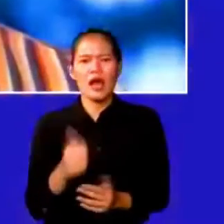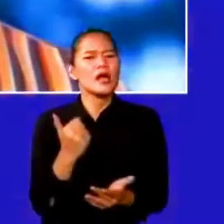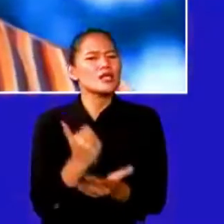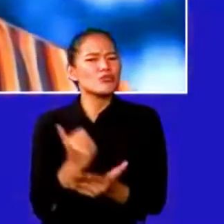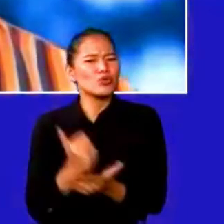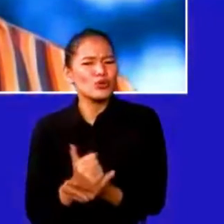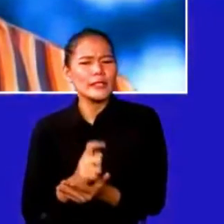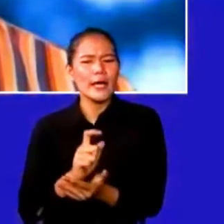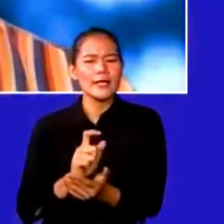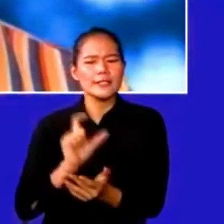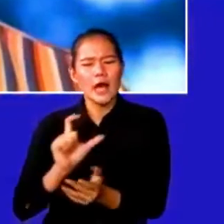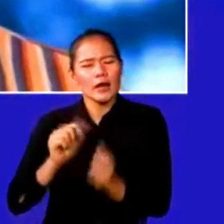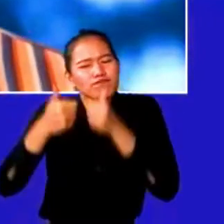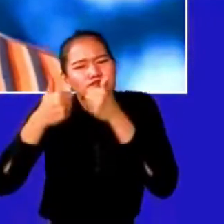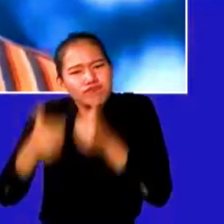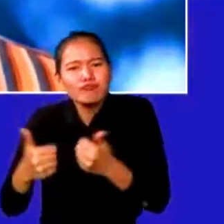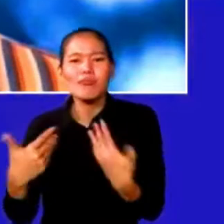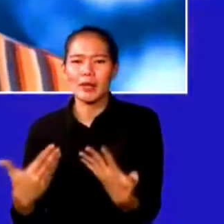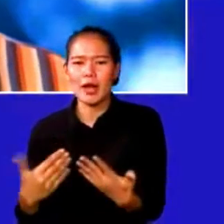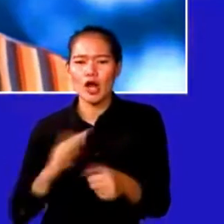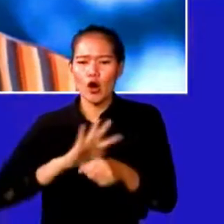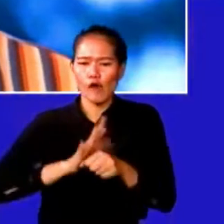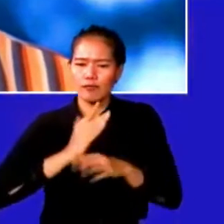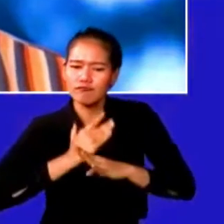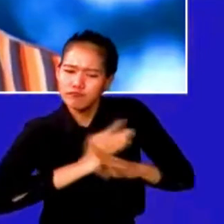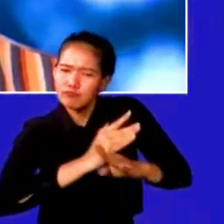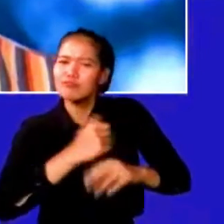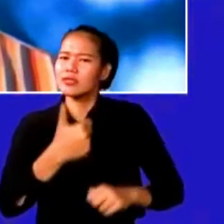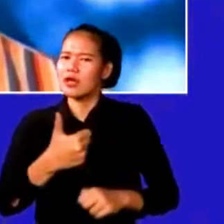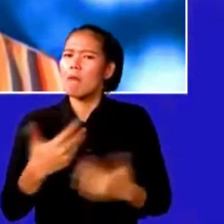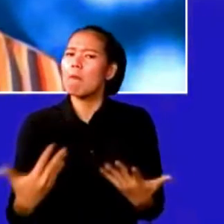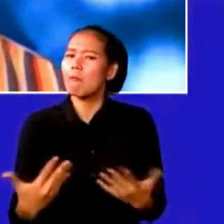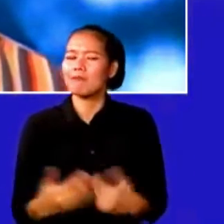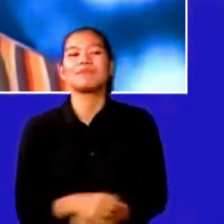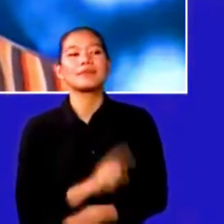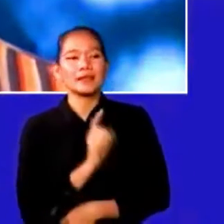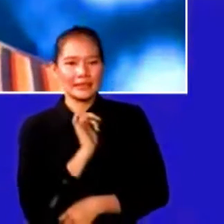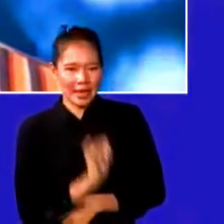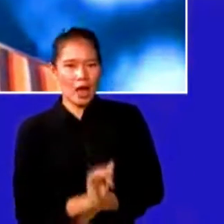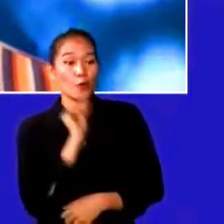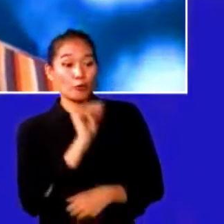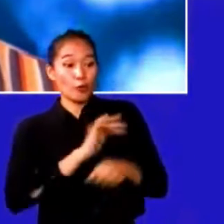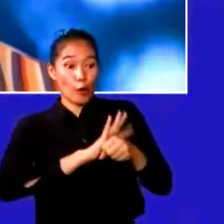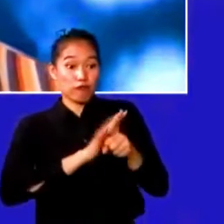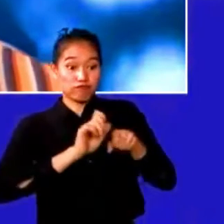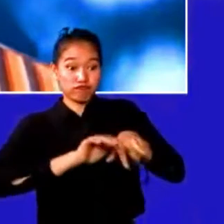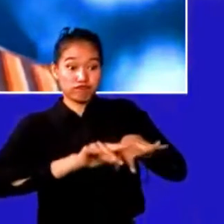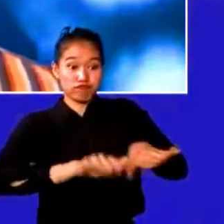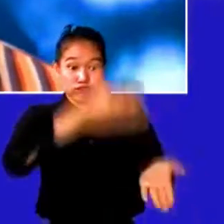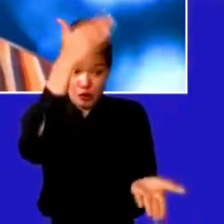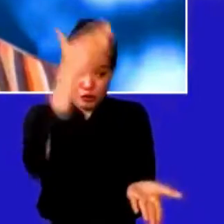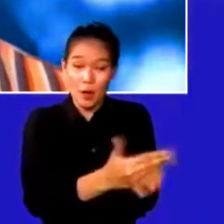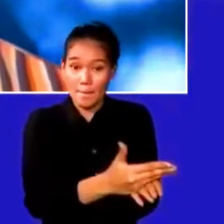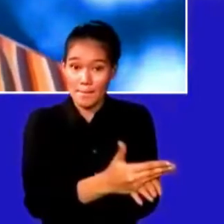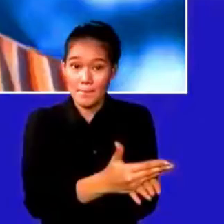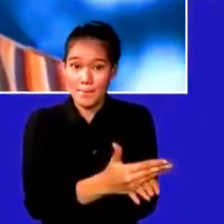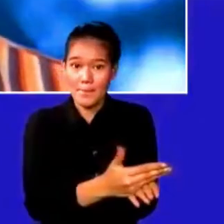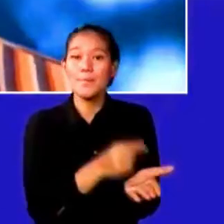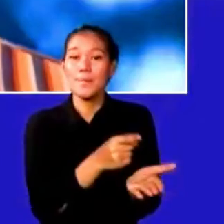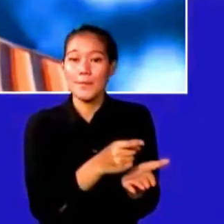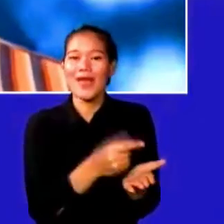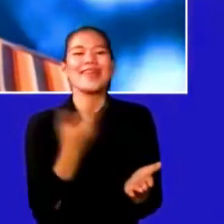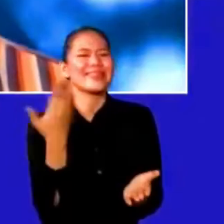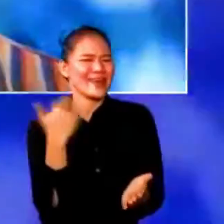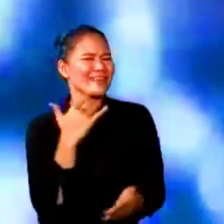tepat untuk memutus mata rantai penyebaran khotib 19 ini ya untuk memutuskan teh penebaran lupa penyebaran kosit